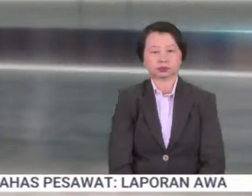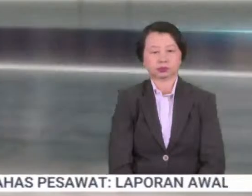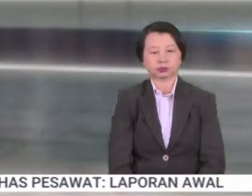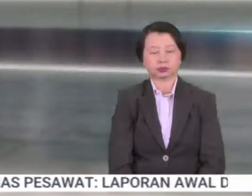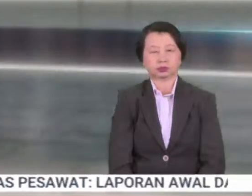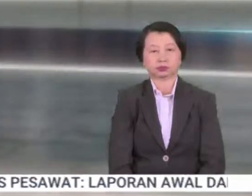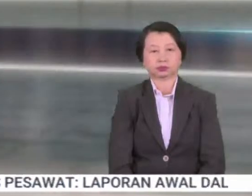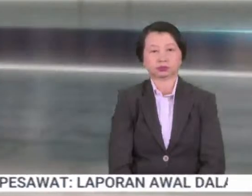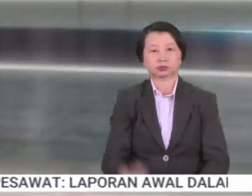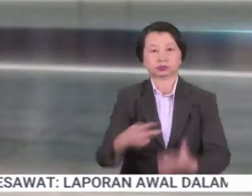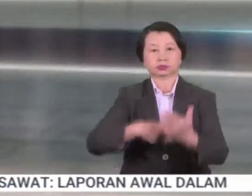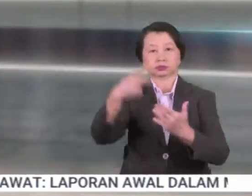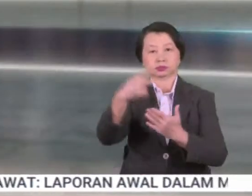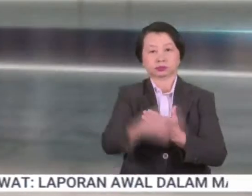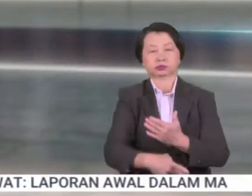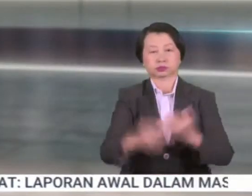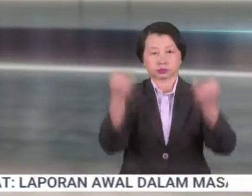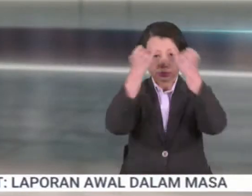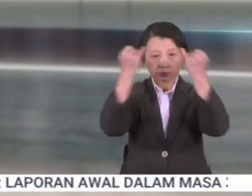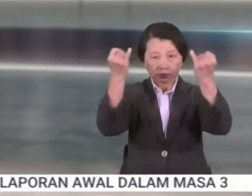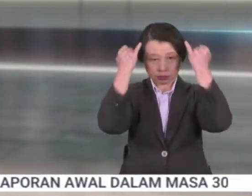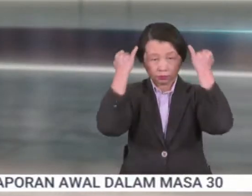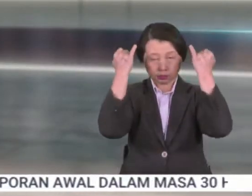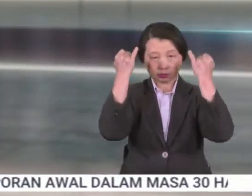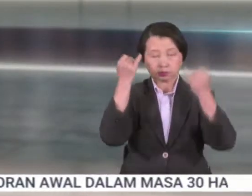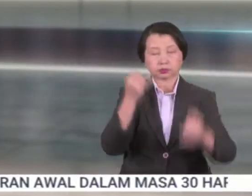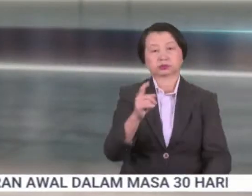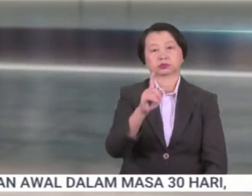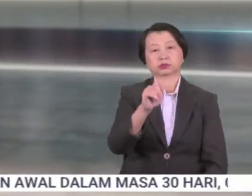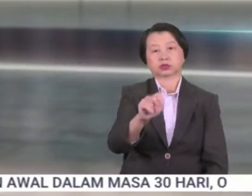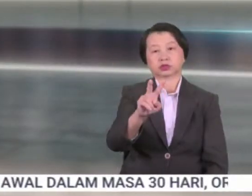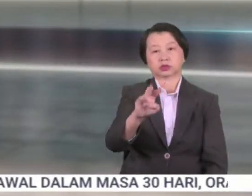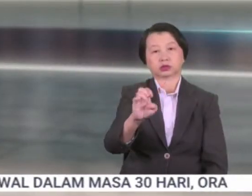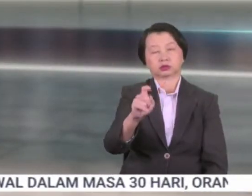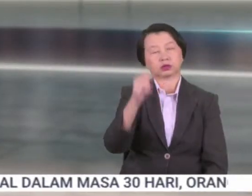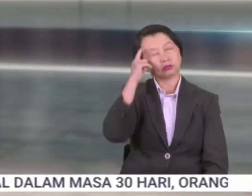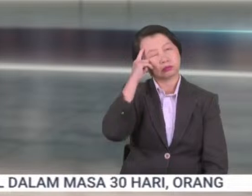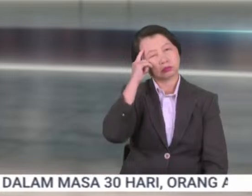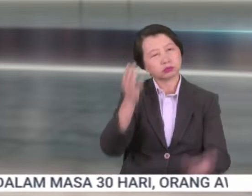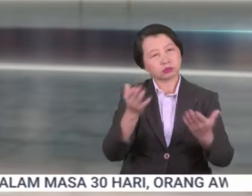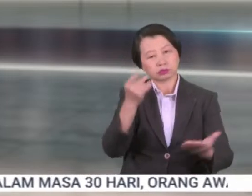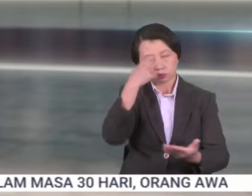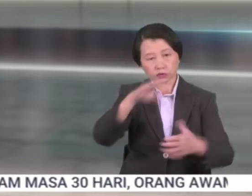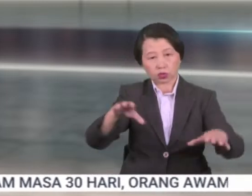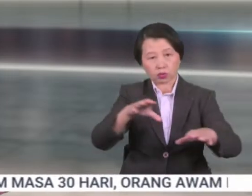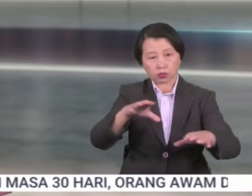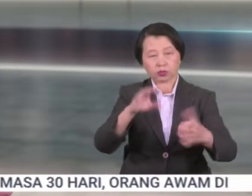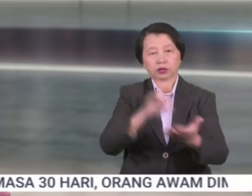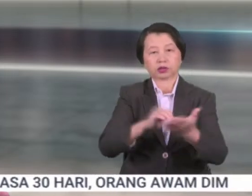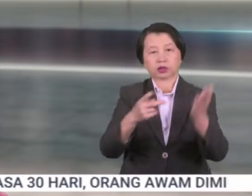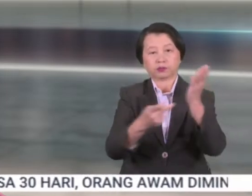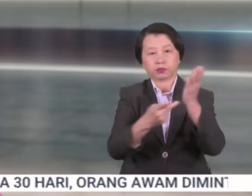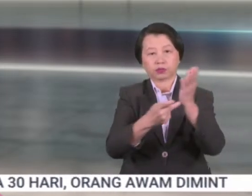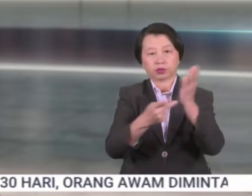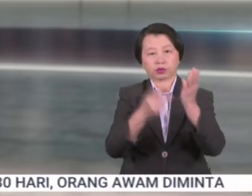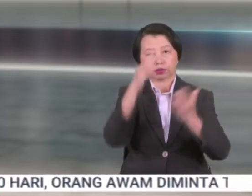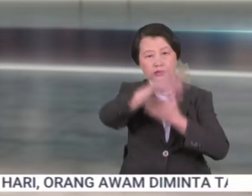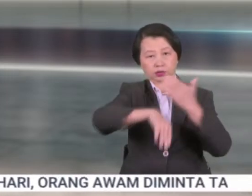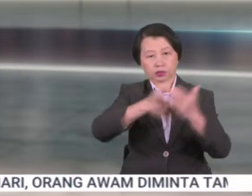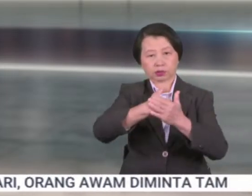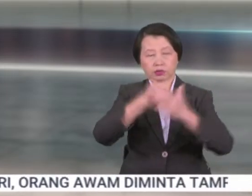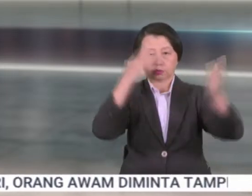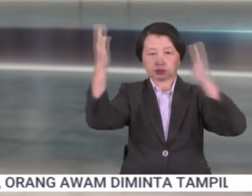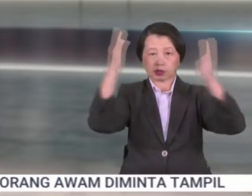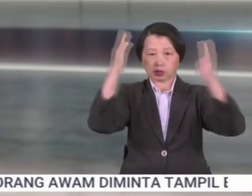lanjut program ijazah Sarjana Muda program tvet dipertimbangkan untuk dilaksana di politeknik seluruh negara